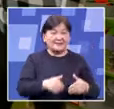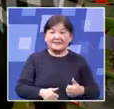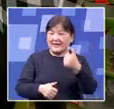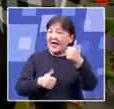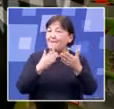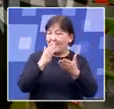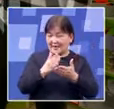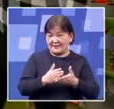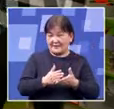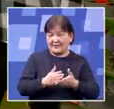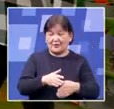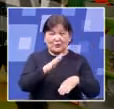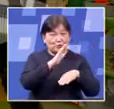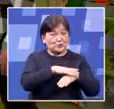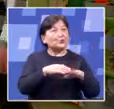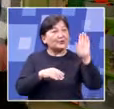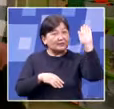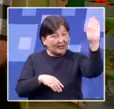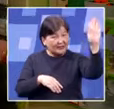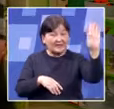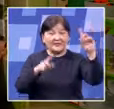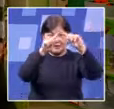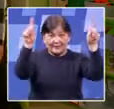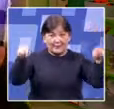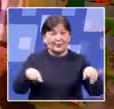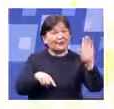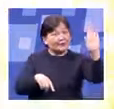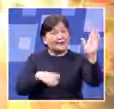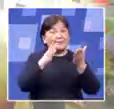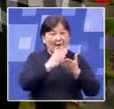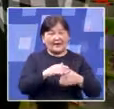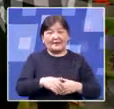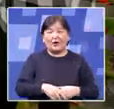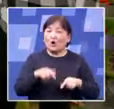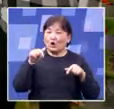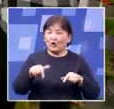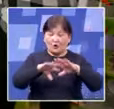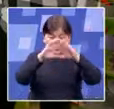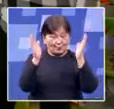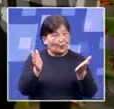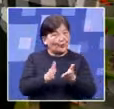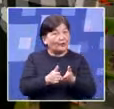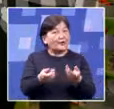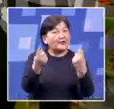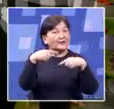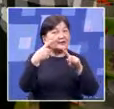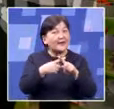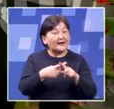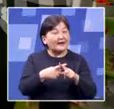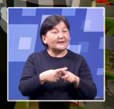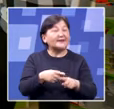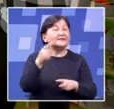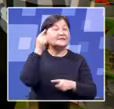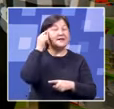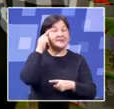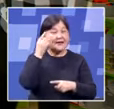Сайн байна. Самбарын маань зүүн дээд буулнд байна. За одоо бүгдээрээ дахин